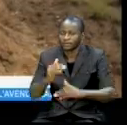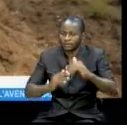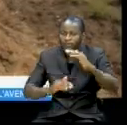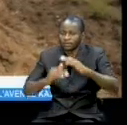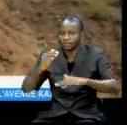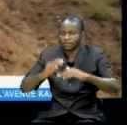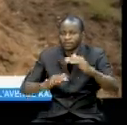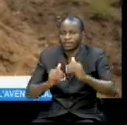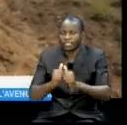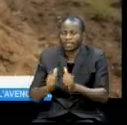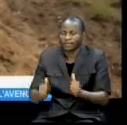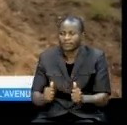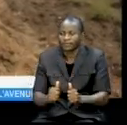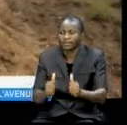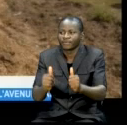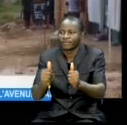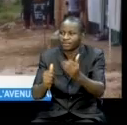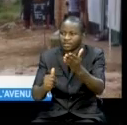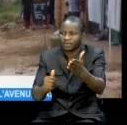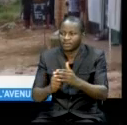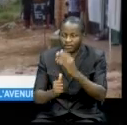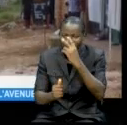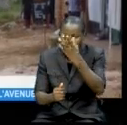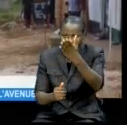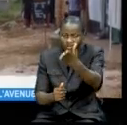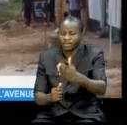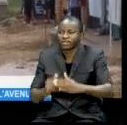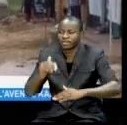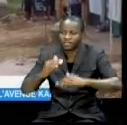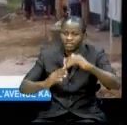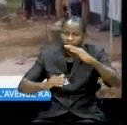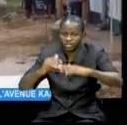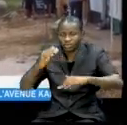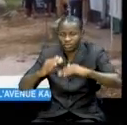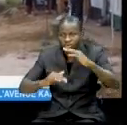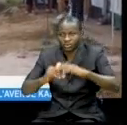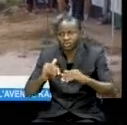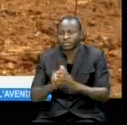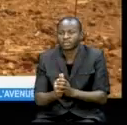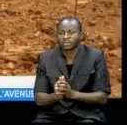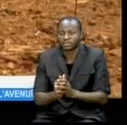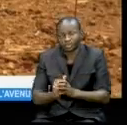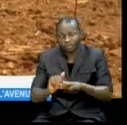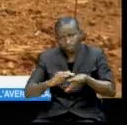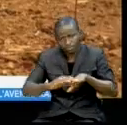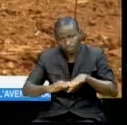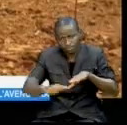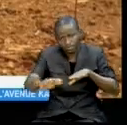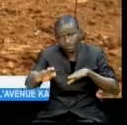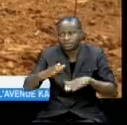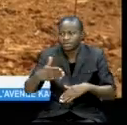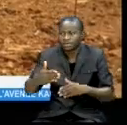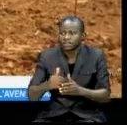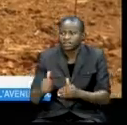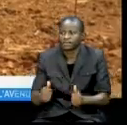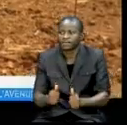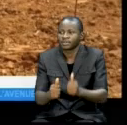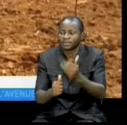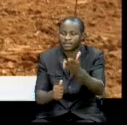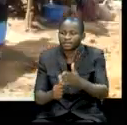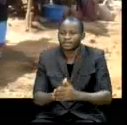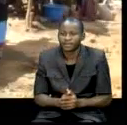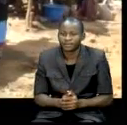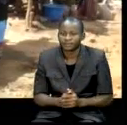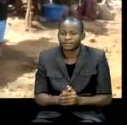l'avenue Kasangounou est en train d'être réhabilitée. De nos jours, les travaux évoluent normalement. Dans le but d'élargir cette avenue, il a été